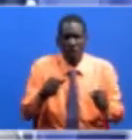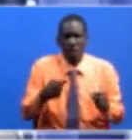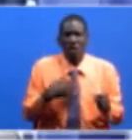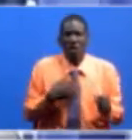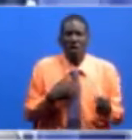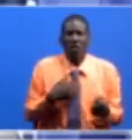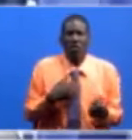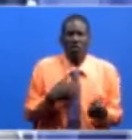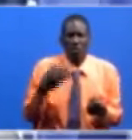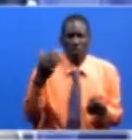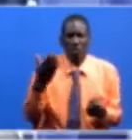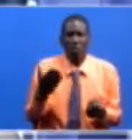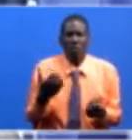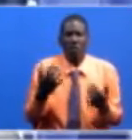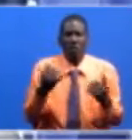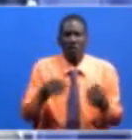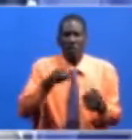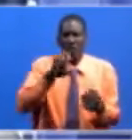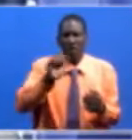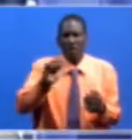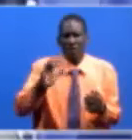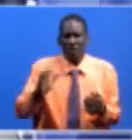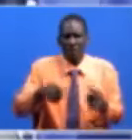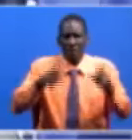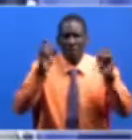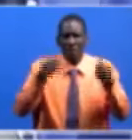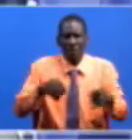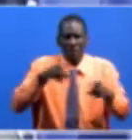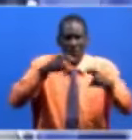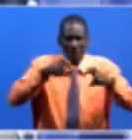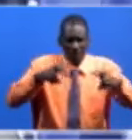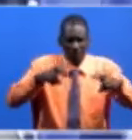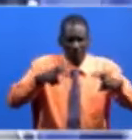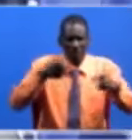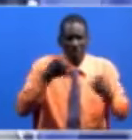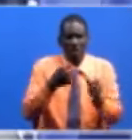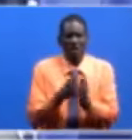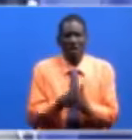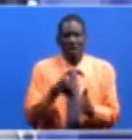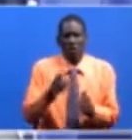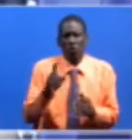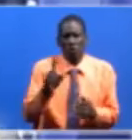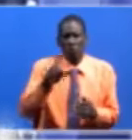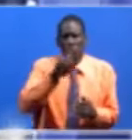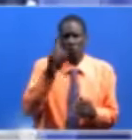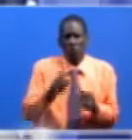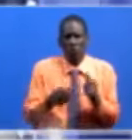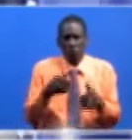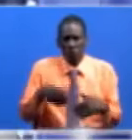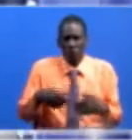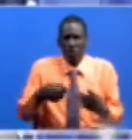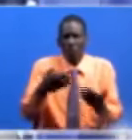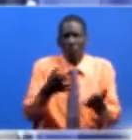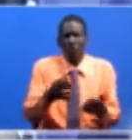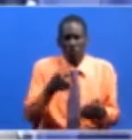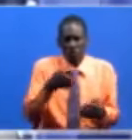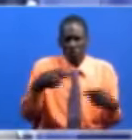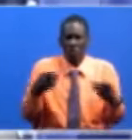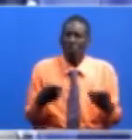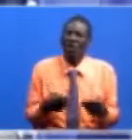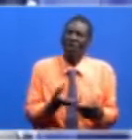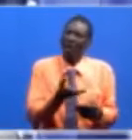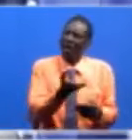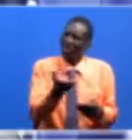up, EACC must be investigating, and this is one question we have posed to them. Are